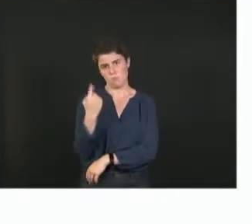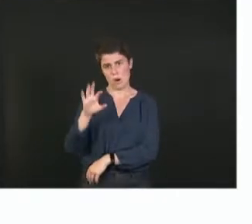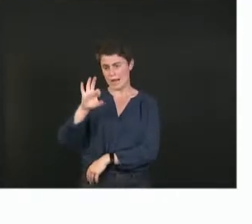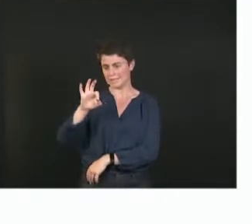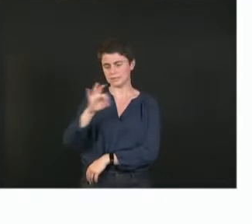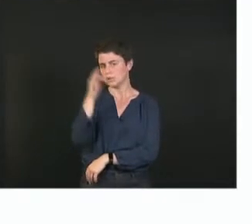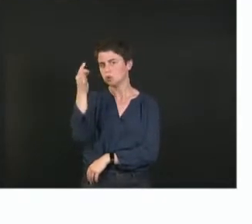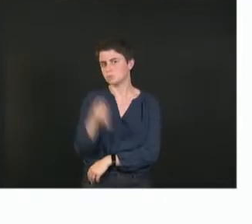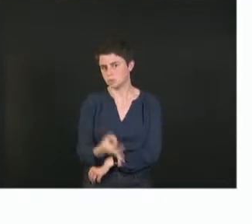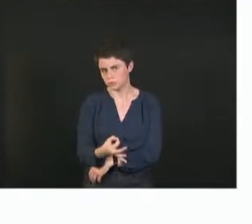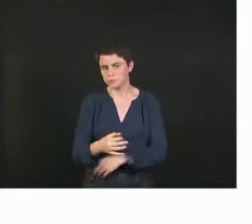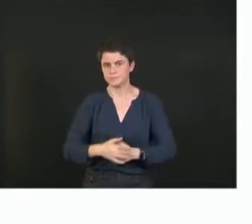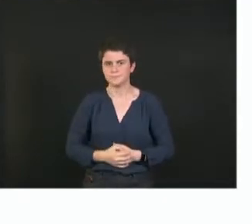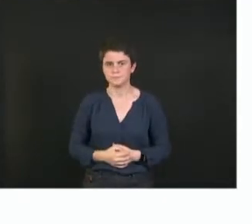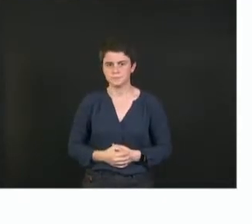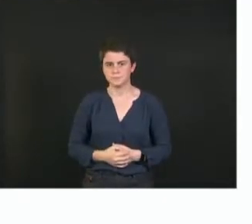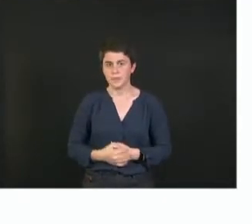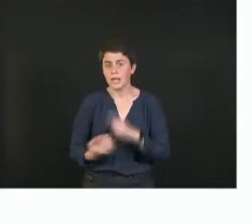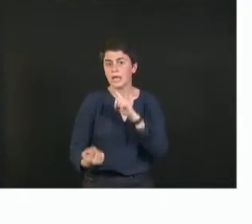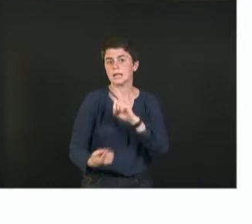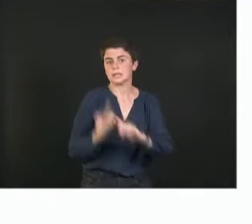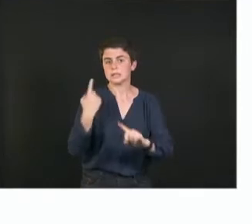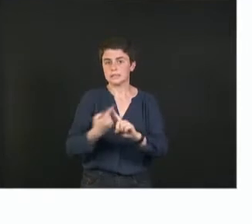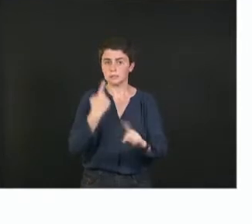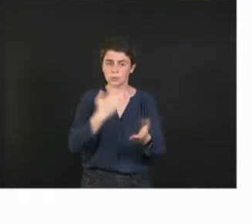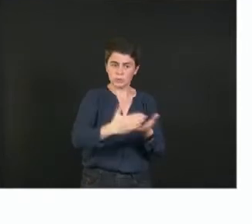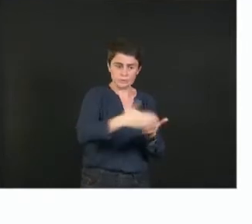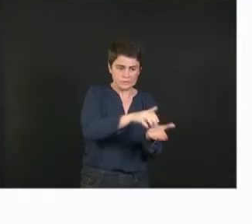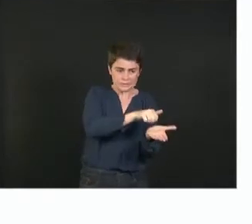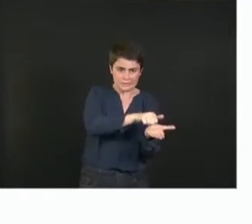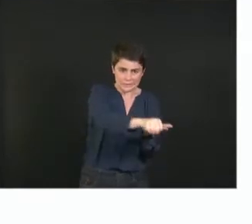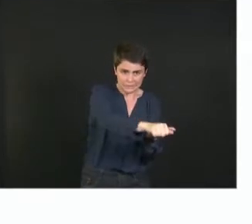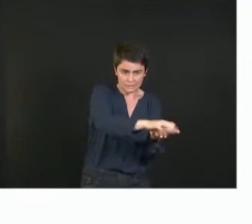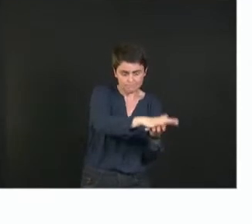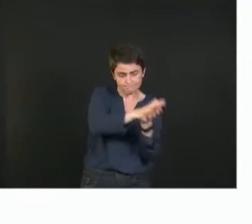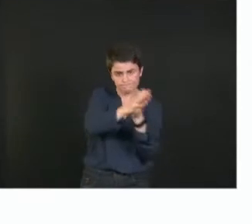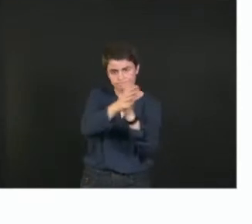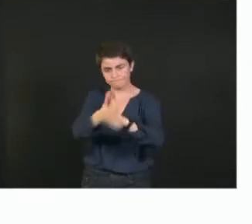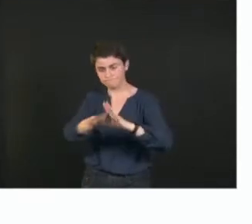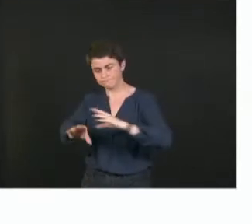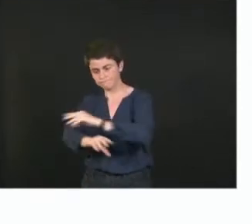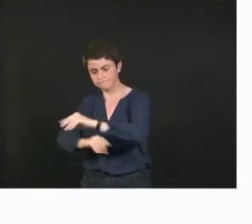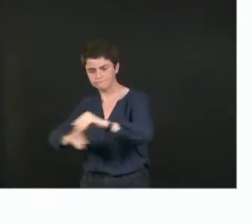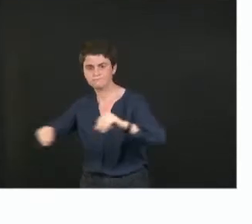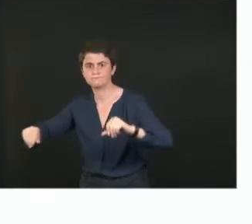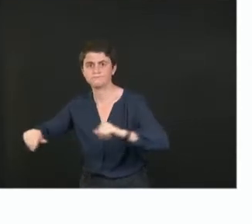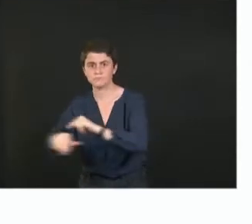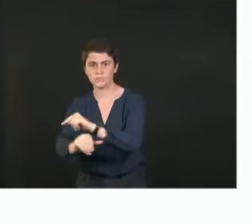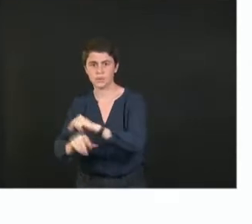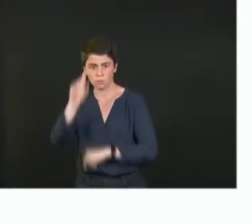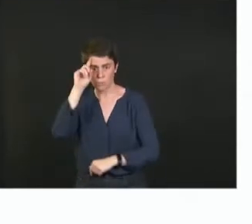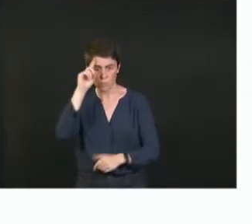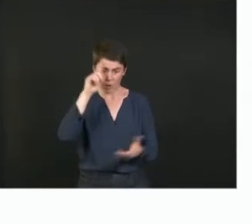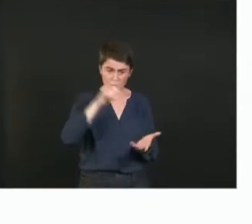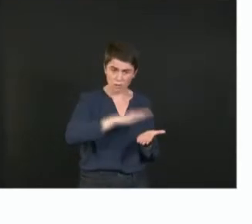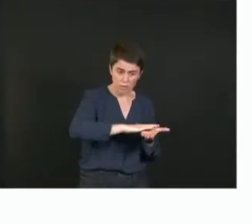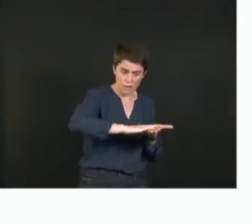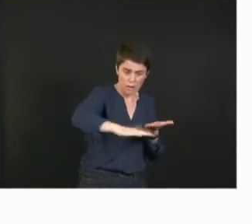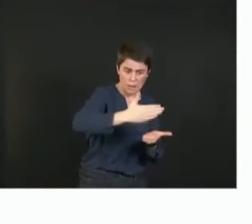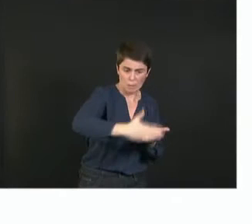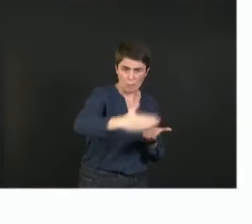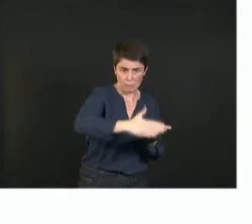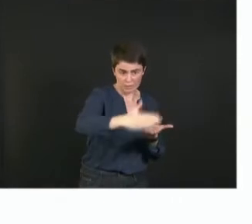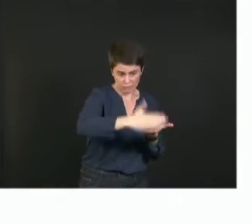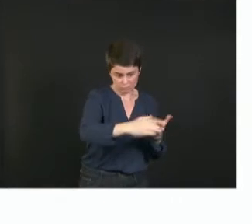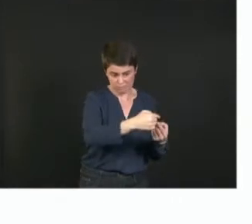50%. Et c'est important de revenir au sol. Un sol, en fait, en béton ou en enrobé, il est mort. Alors que